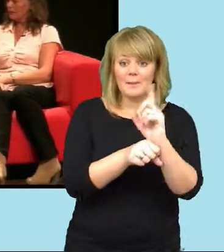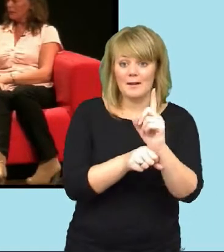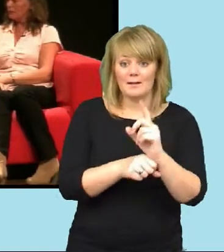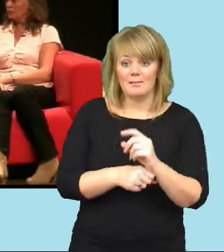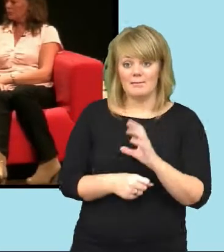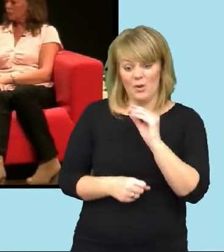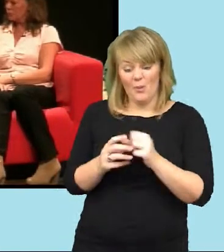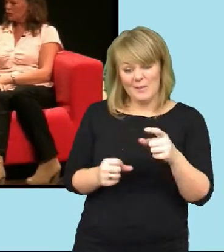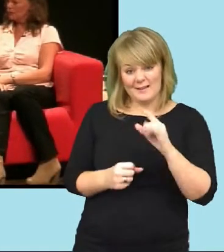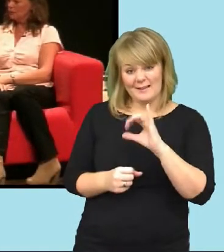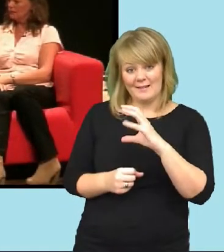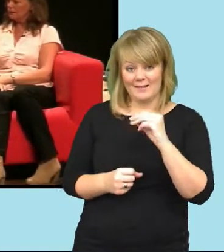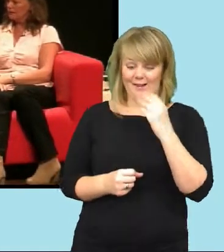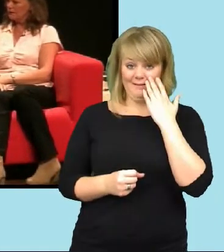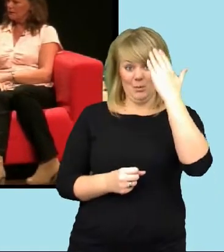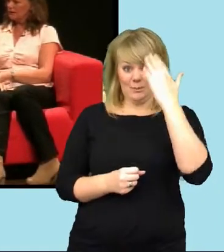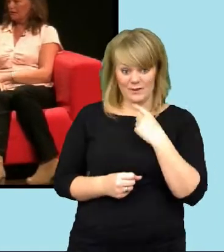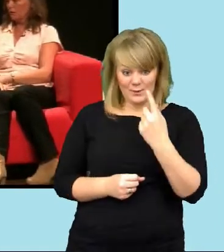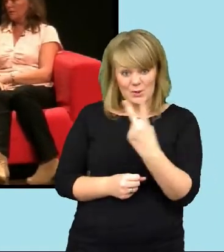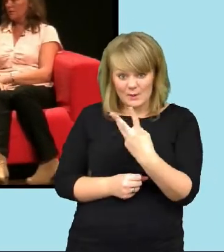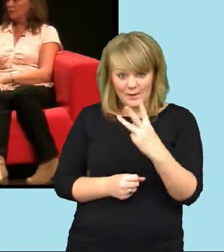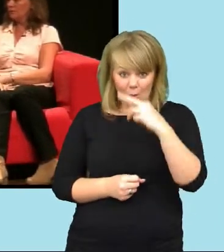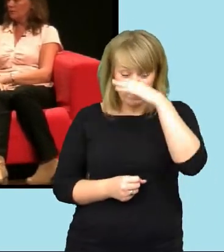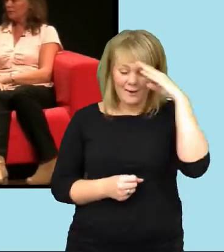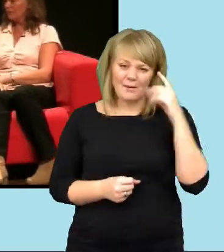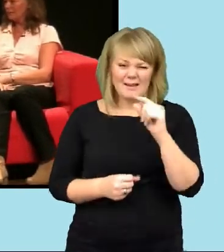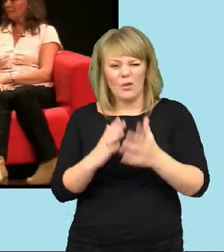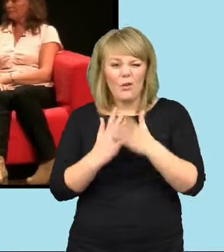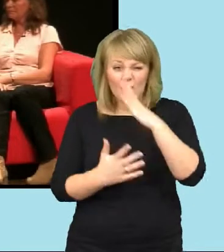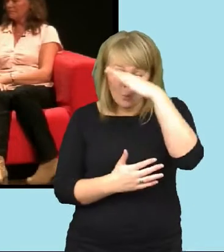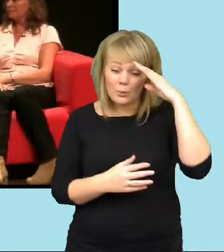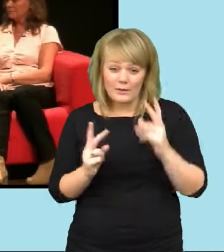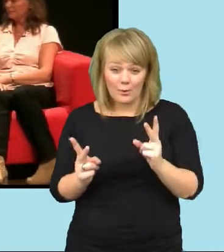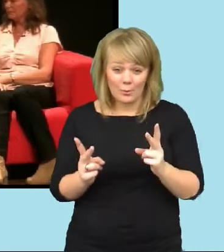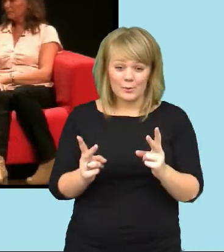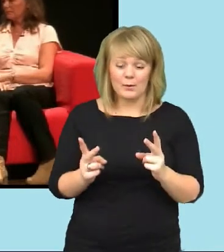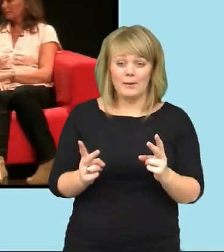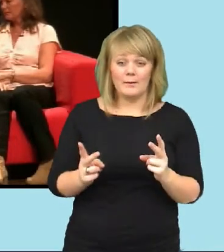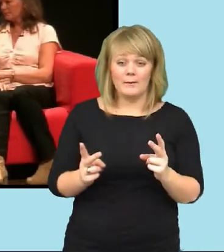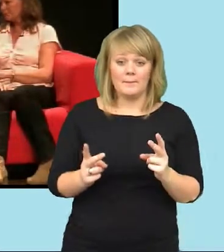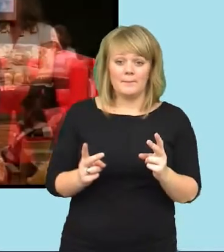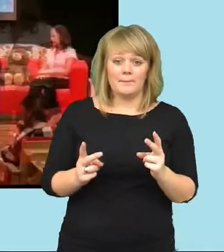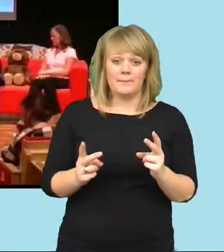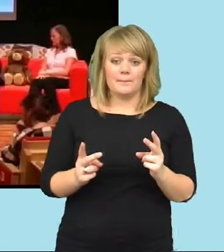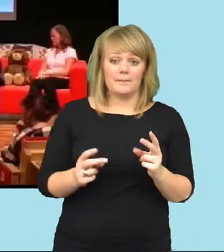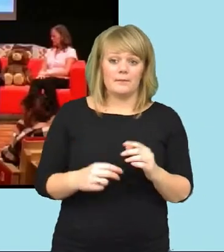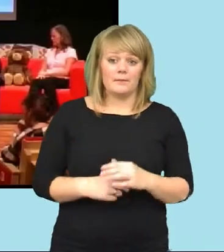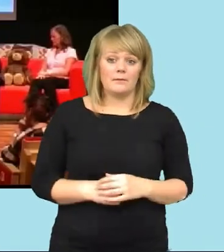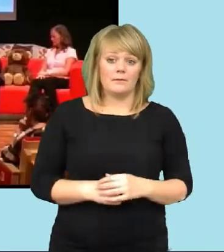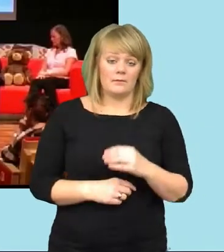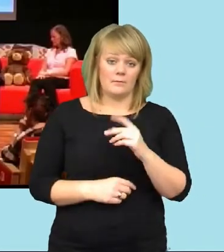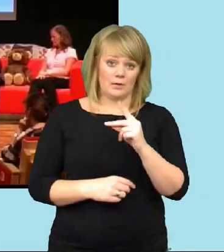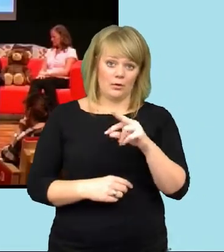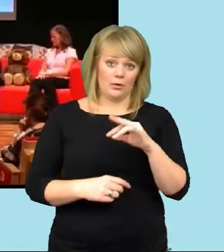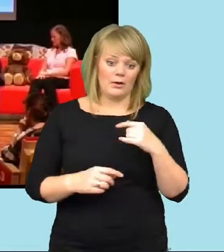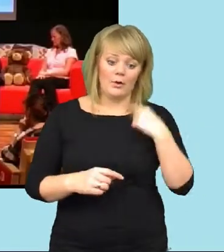gammal så det ska hon göra om hon är 23 år. Ja. Så det är väl lite åldersberoende också. Absolut. Och jag tänker också att när man blir tonåring